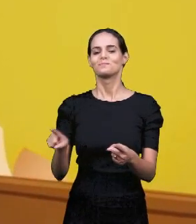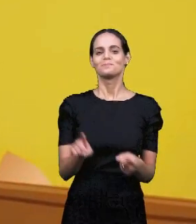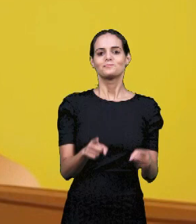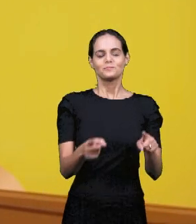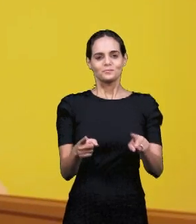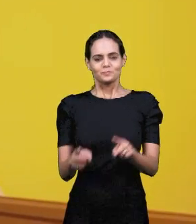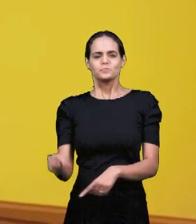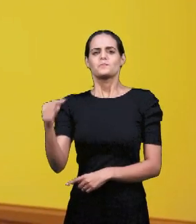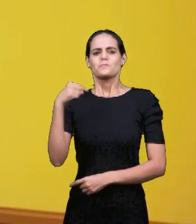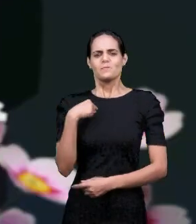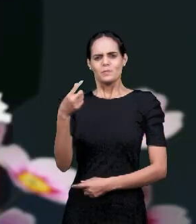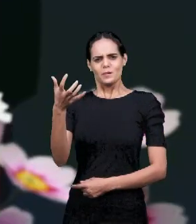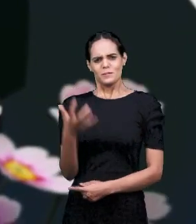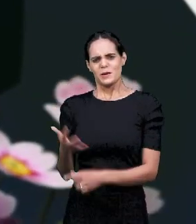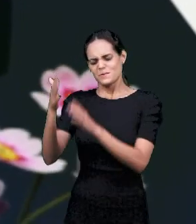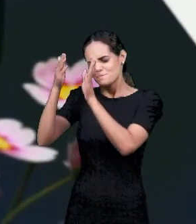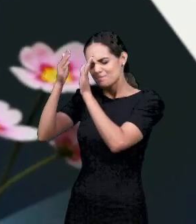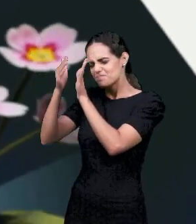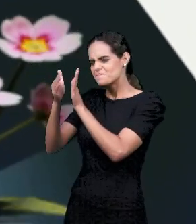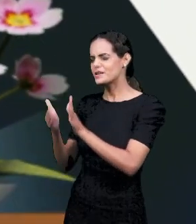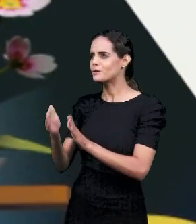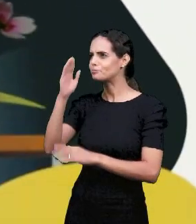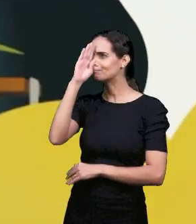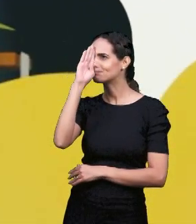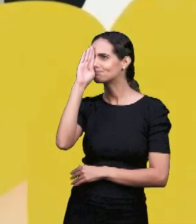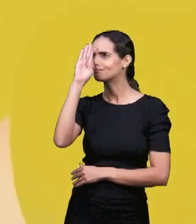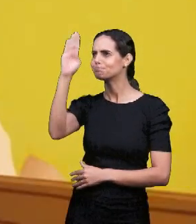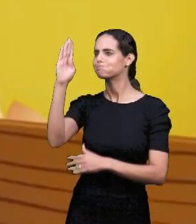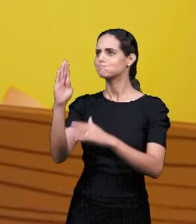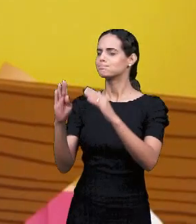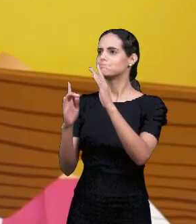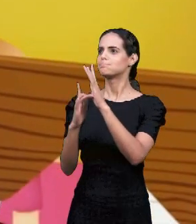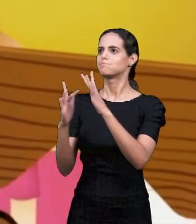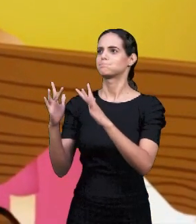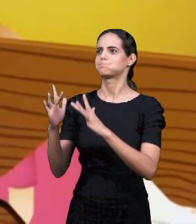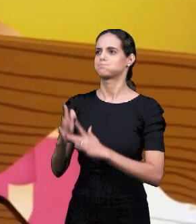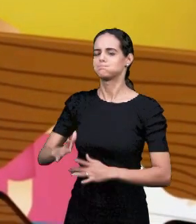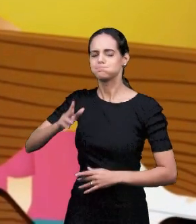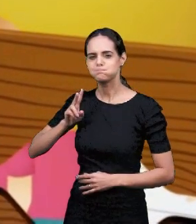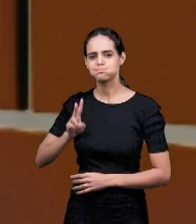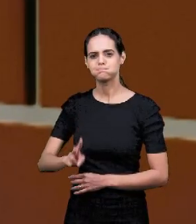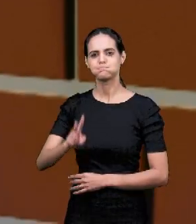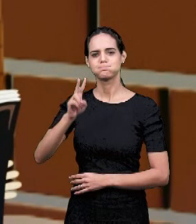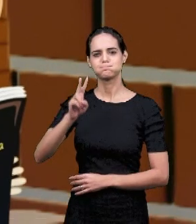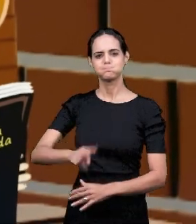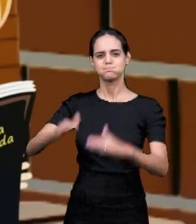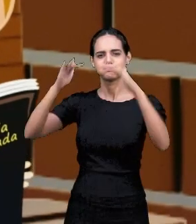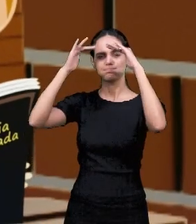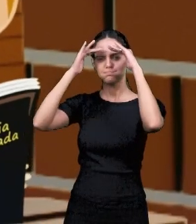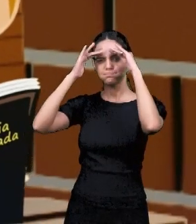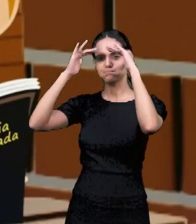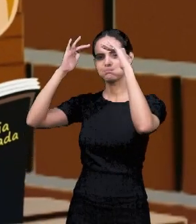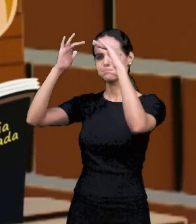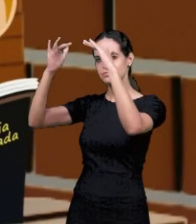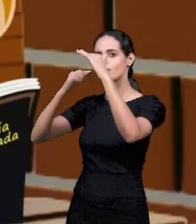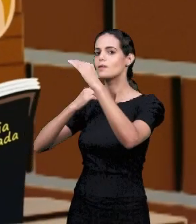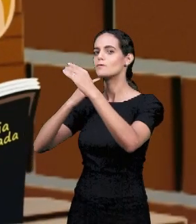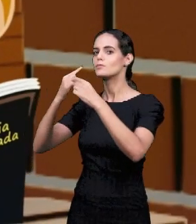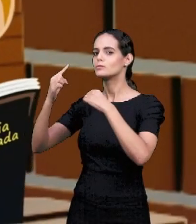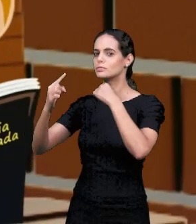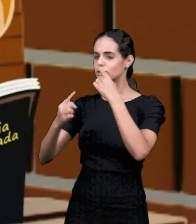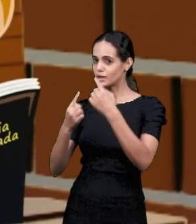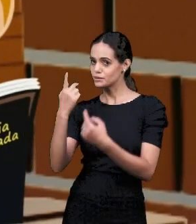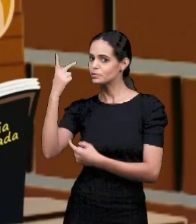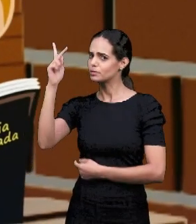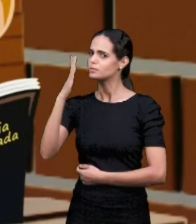Quero ser fiel a ti, Jesus, fazer sempre a tua